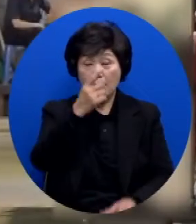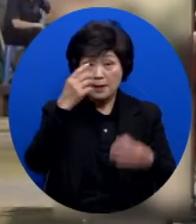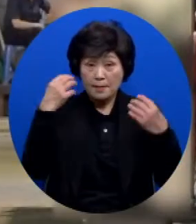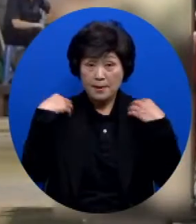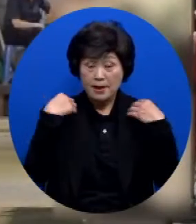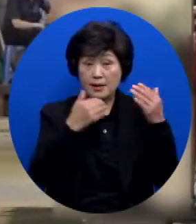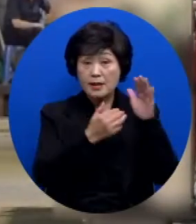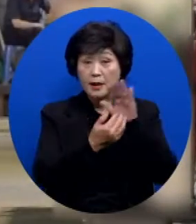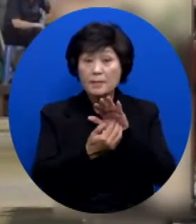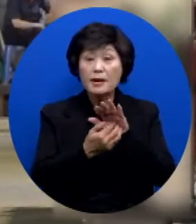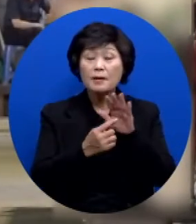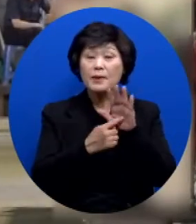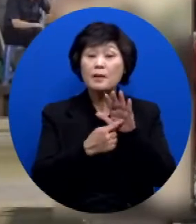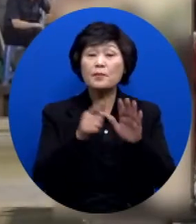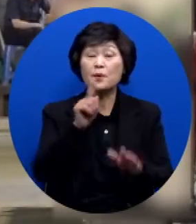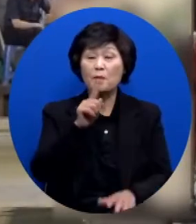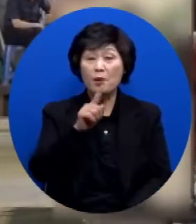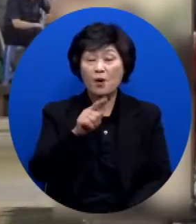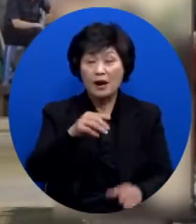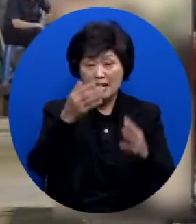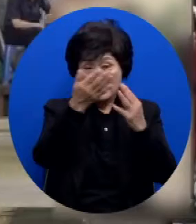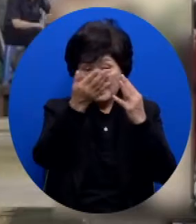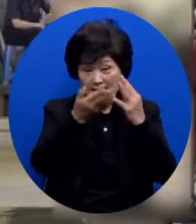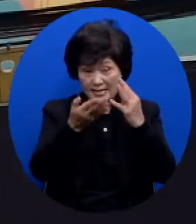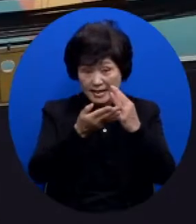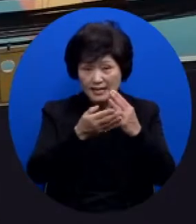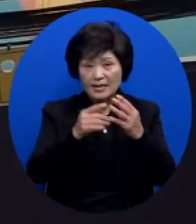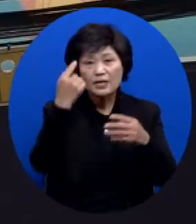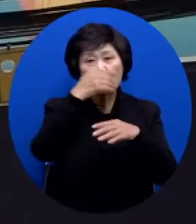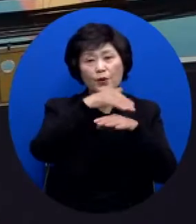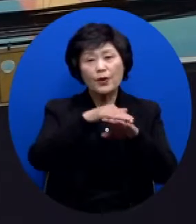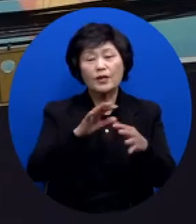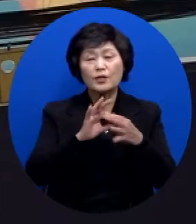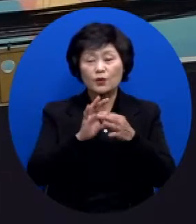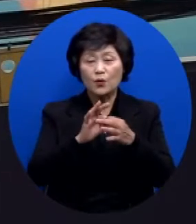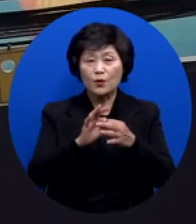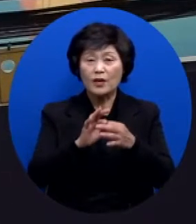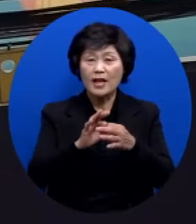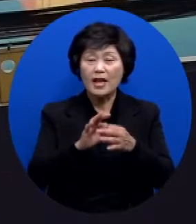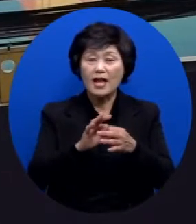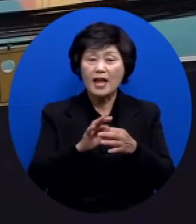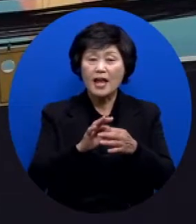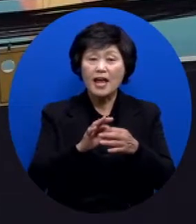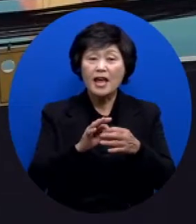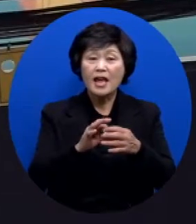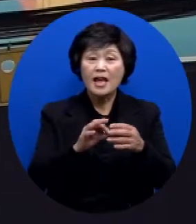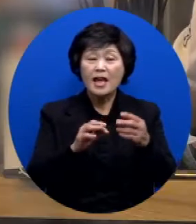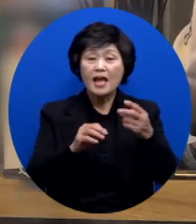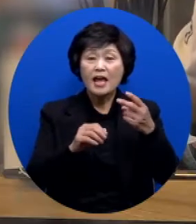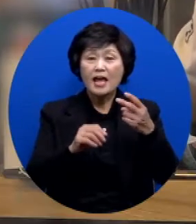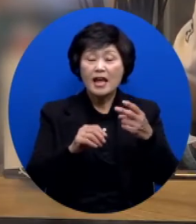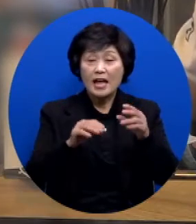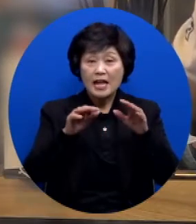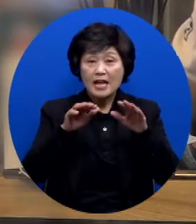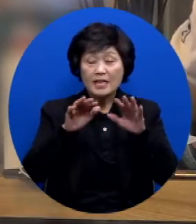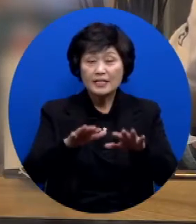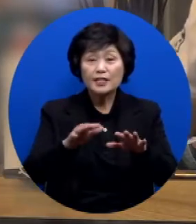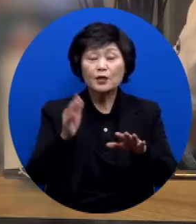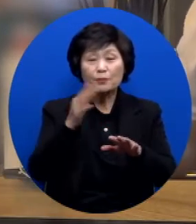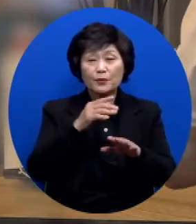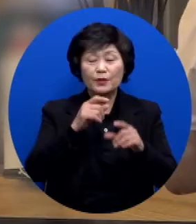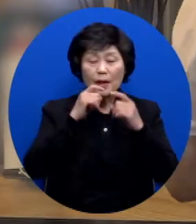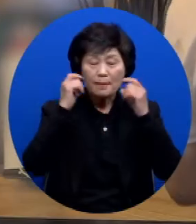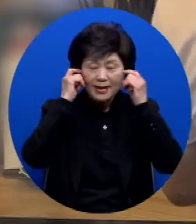중앙방역대책본부는 단계적 일상회복 이행 계획을 통해 1일부터 시작한 1차 개편은 현행대로 마스크 수칙을